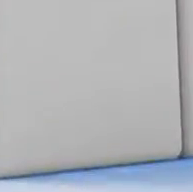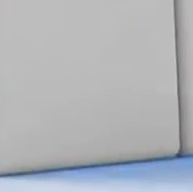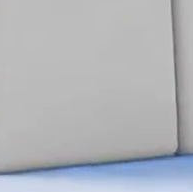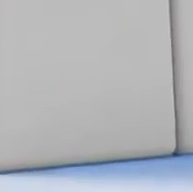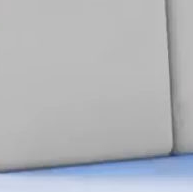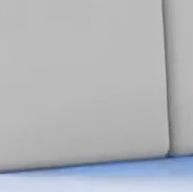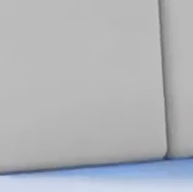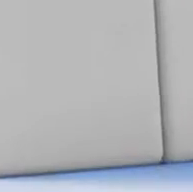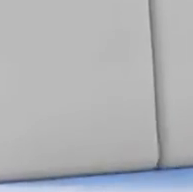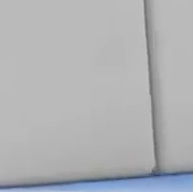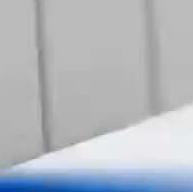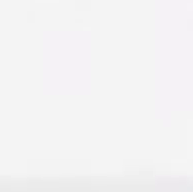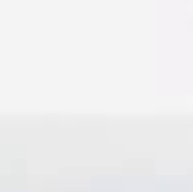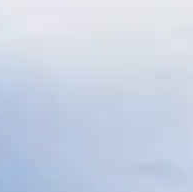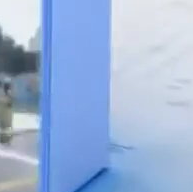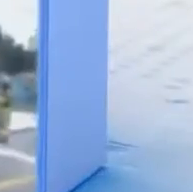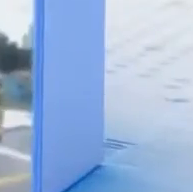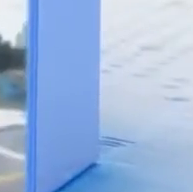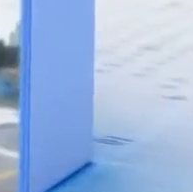으